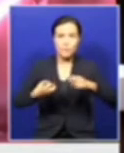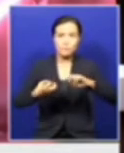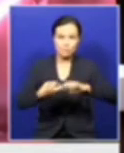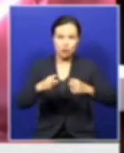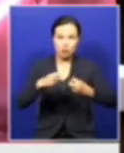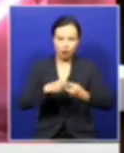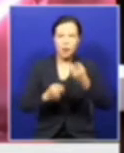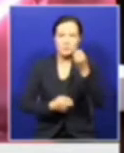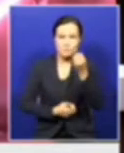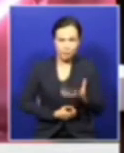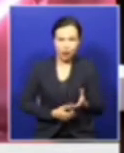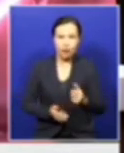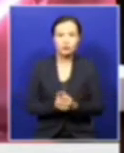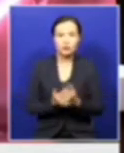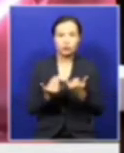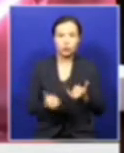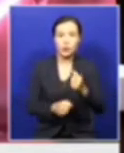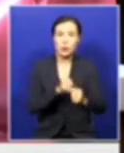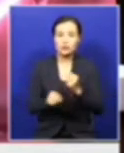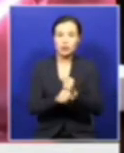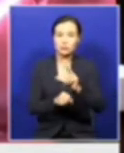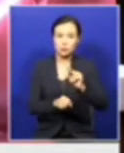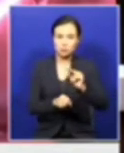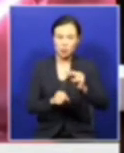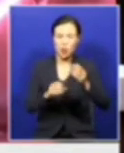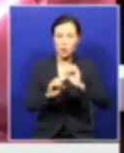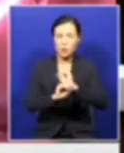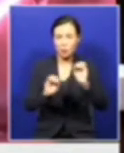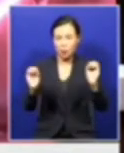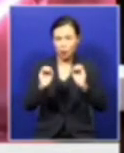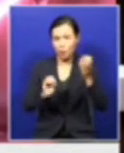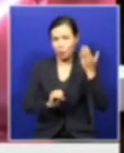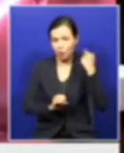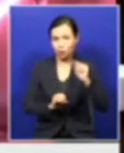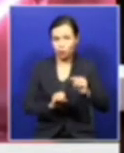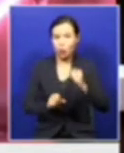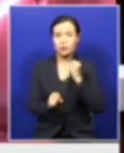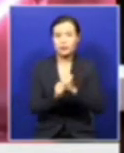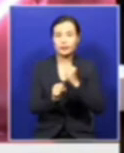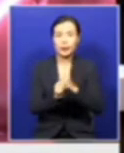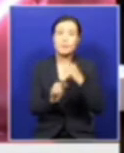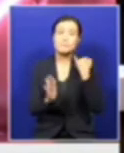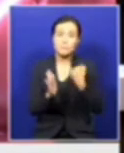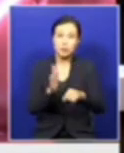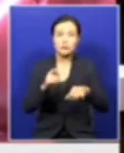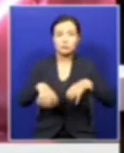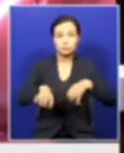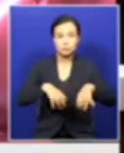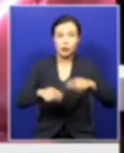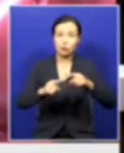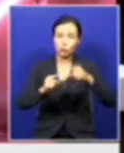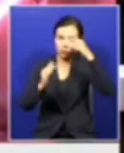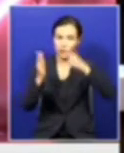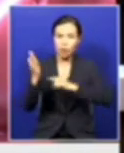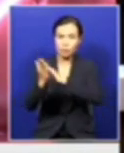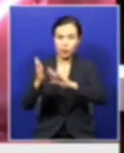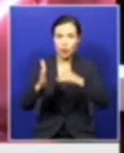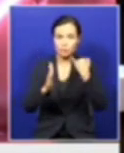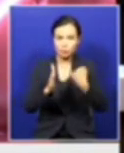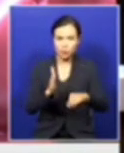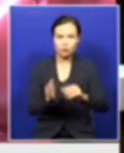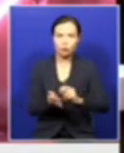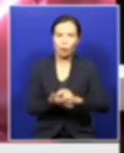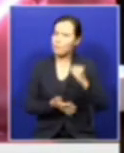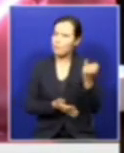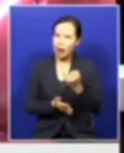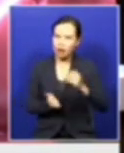ากที่สุดในรอบ30ปีซึ่งเกิดจากการผิดพลาดบริหารประเทศที่ผิดพลาดและล้มเหลว